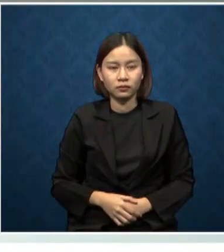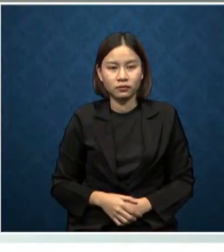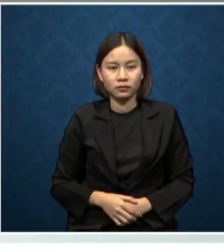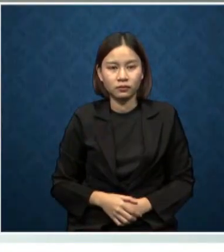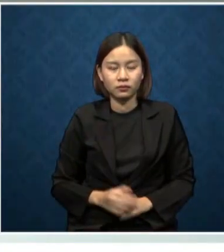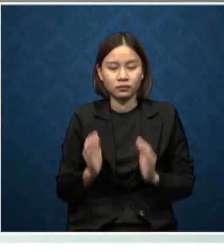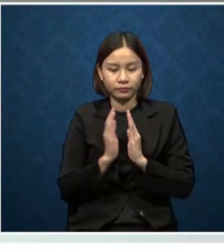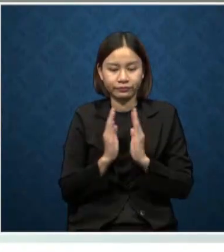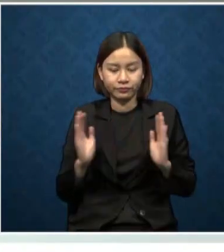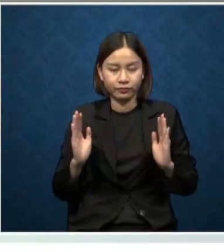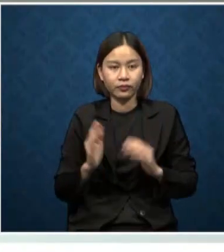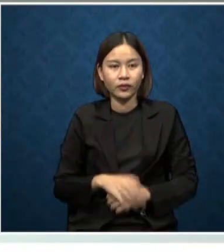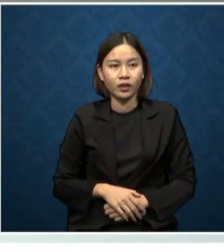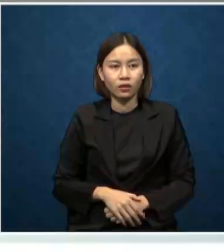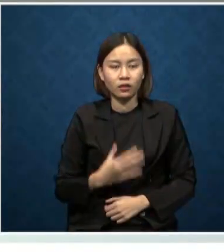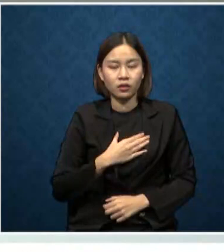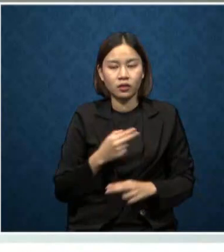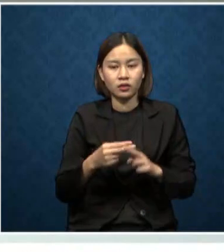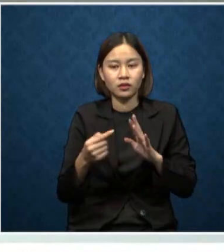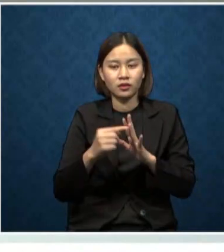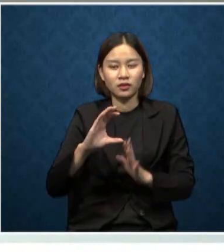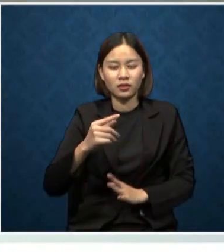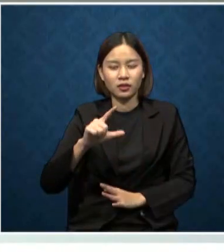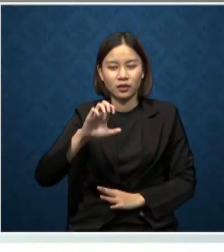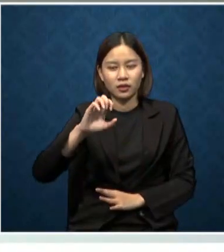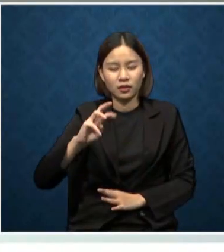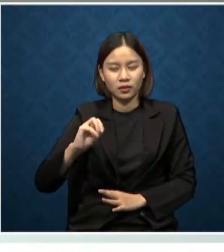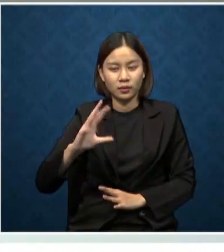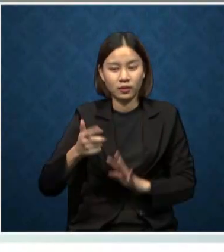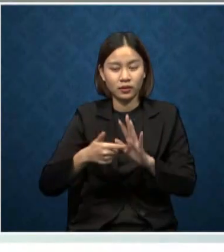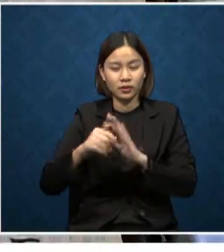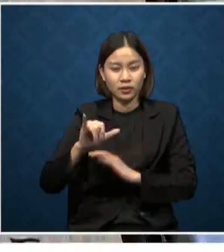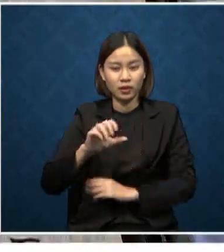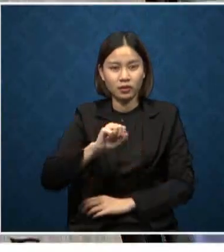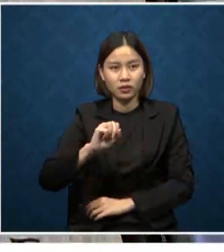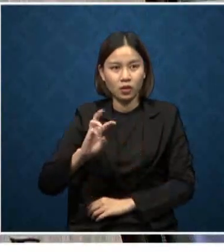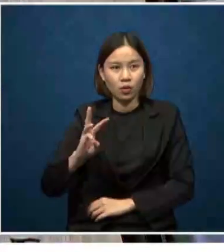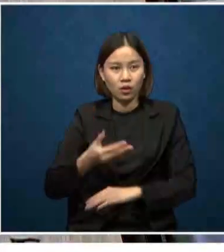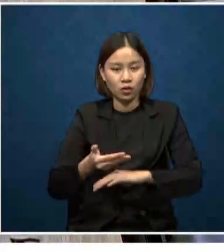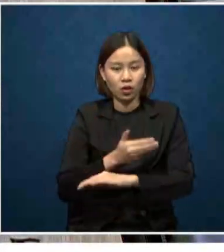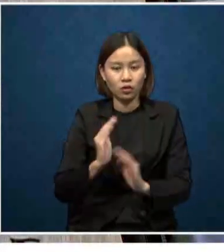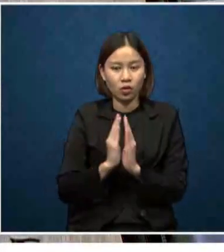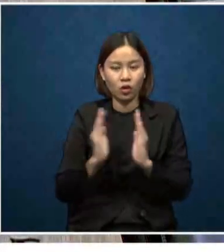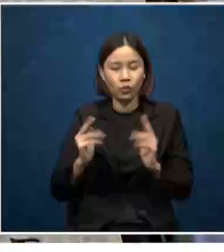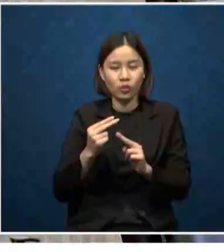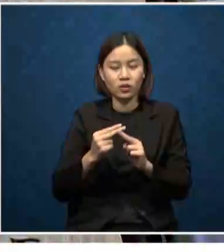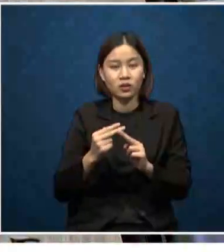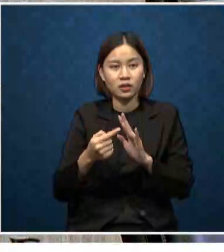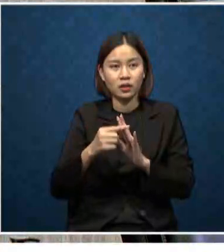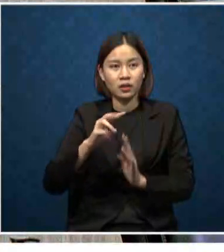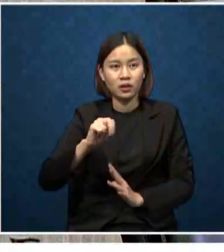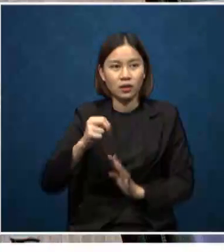ขอบคุณท่านประธานครับพผราตีเฉลิมชัยกงามสมาชิกวุฒิสภาก่อนอื่นท่าขอบคุณท่านอาจารย์นวรัตนนะ